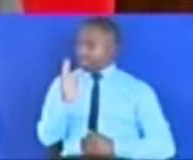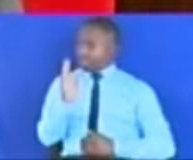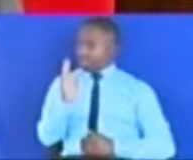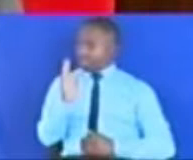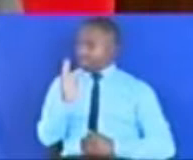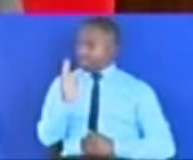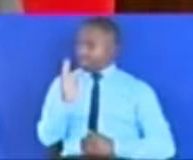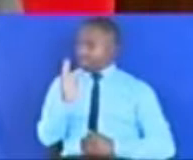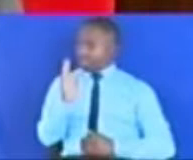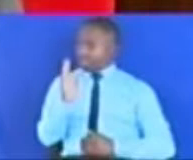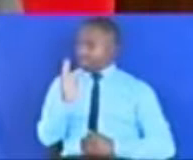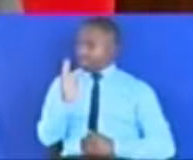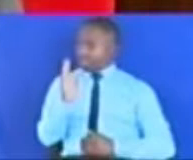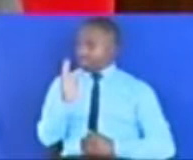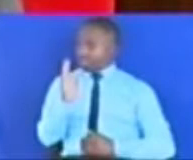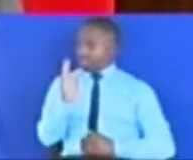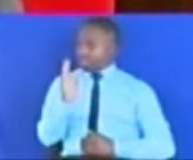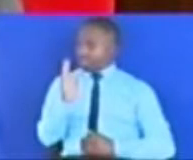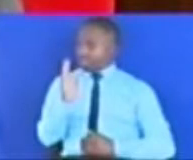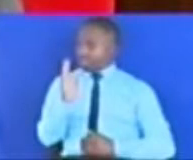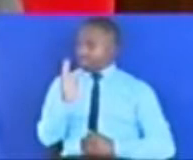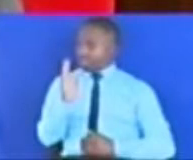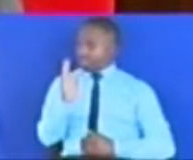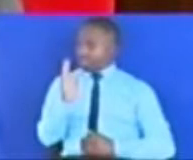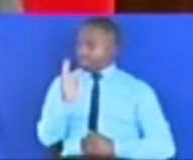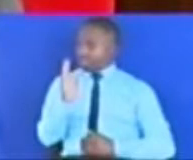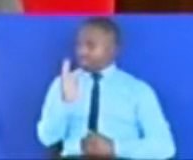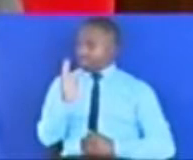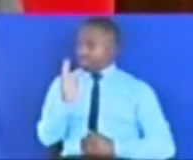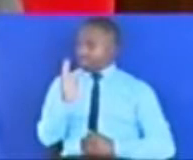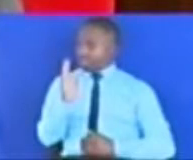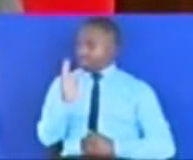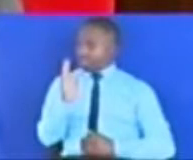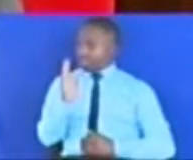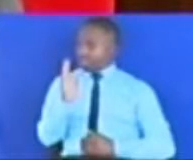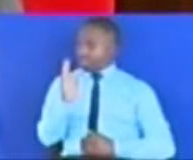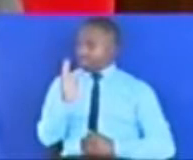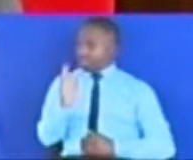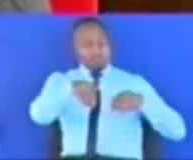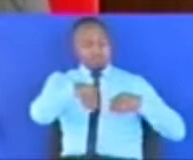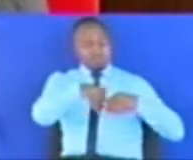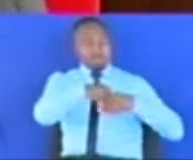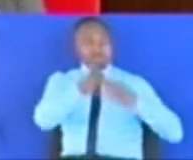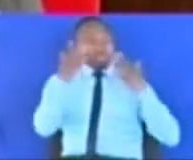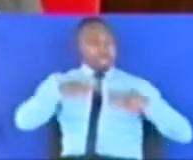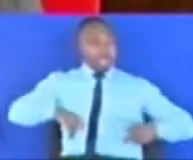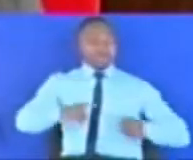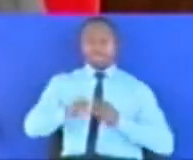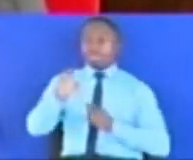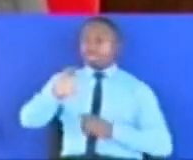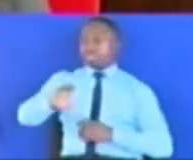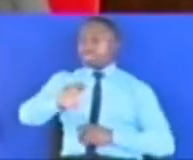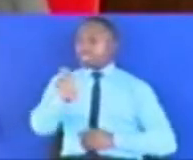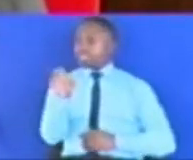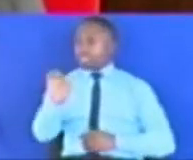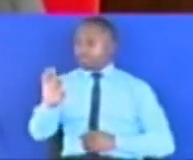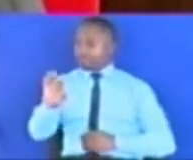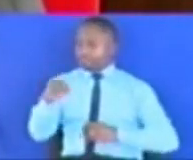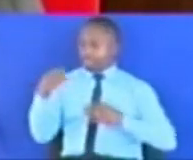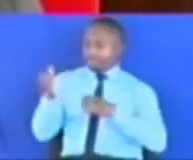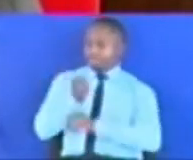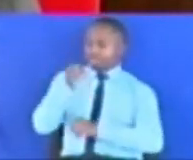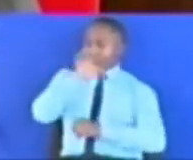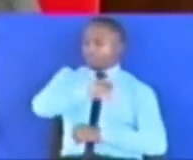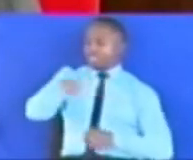kwa CHF iliyoboreshwa ambayo ndio inayopatikana katika mazingira tunayotoka na